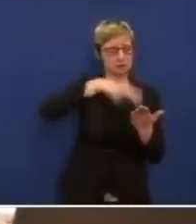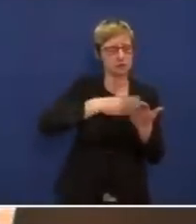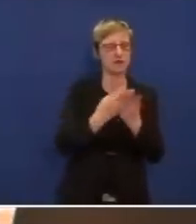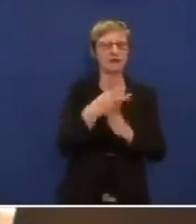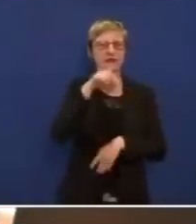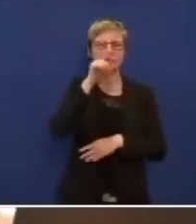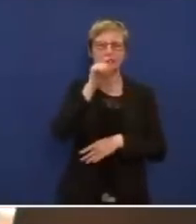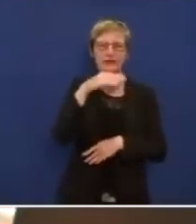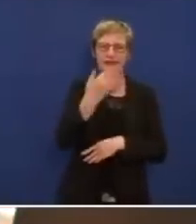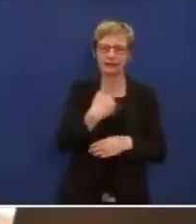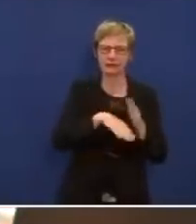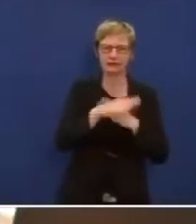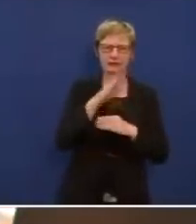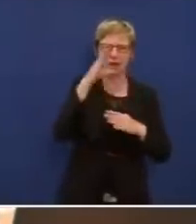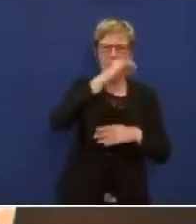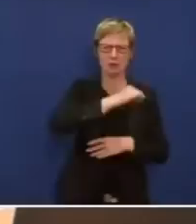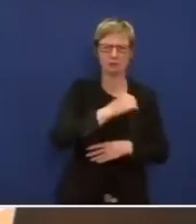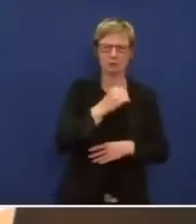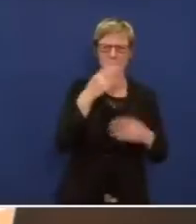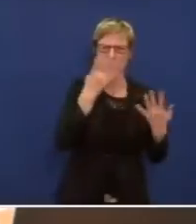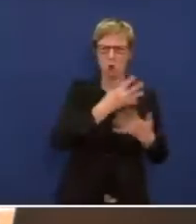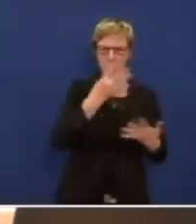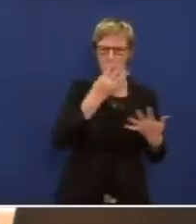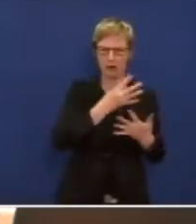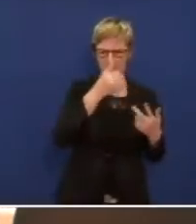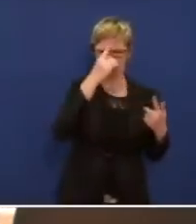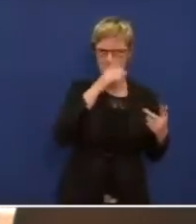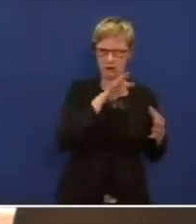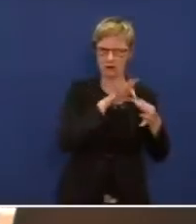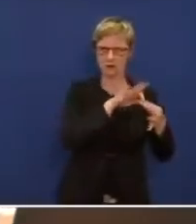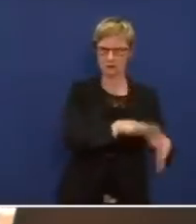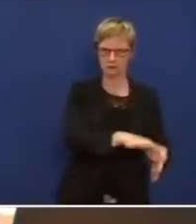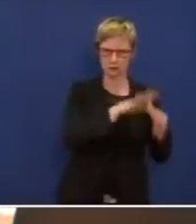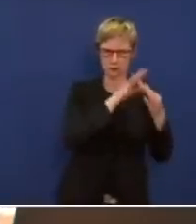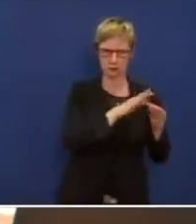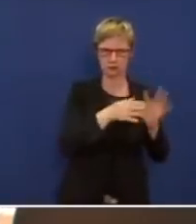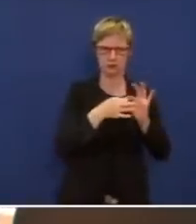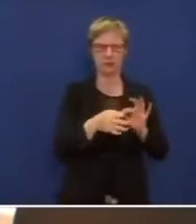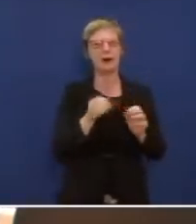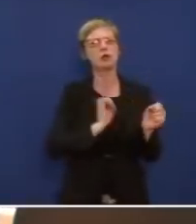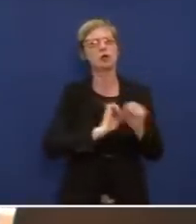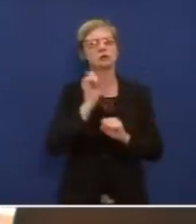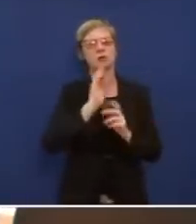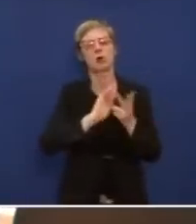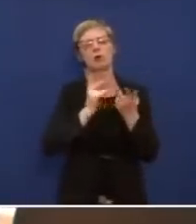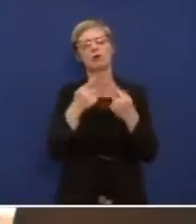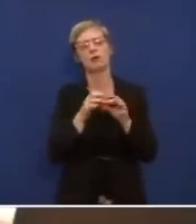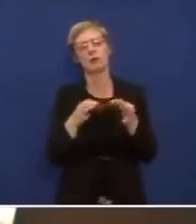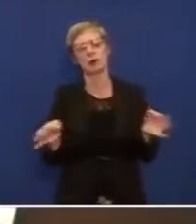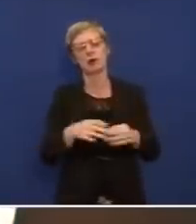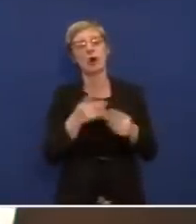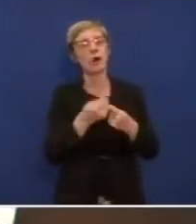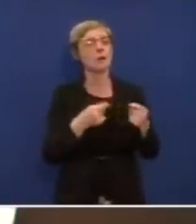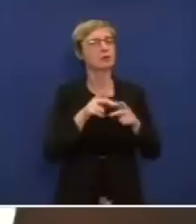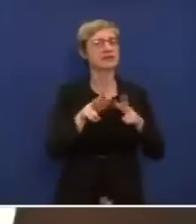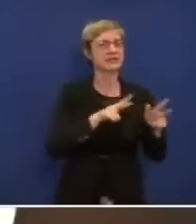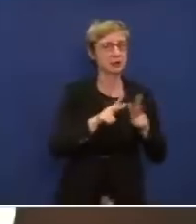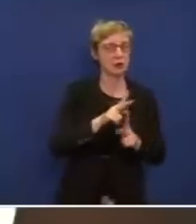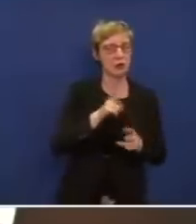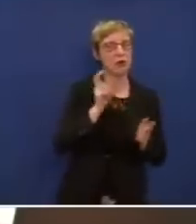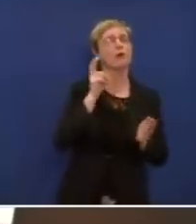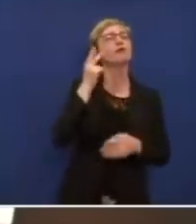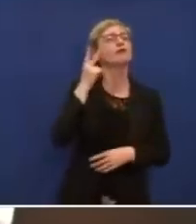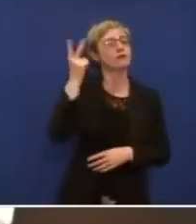Sie erwähnt haben, um 21 Uhr abends. Also die beziehen das explizit darauf. Aber lassen Sie mich es kurz nochmal umformulieren. Die Bundesregierung hat die Verständnis dafür, dass